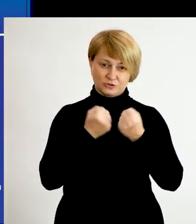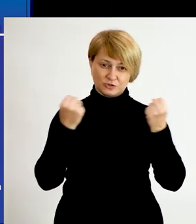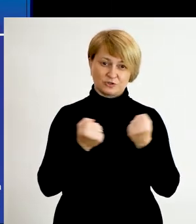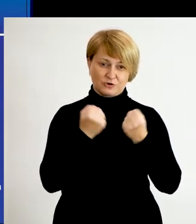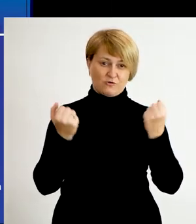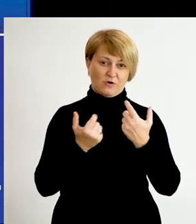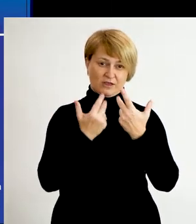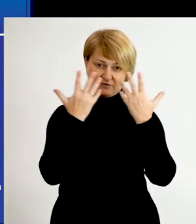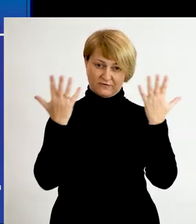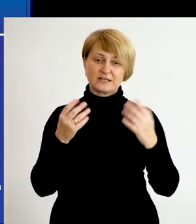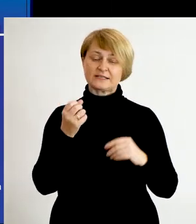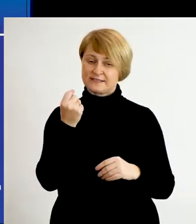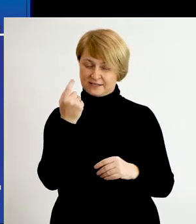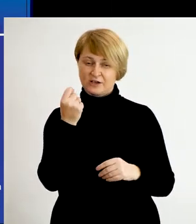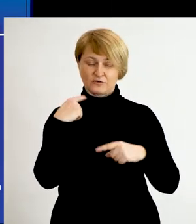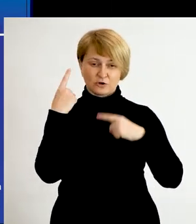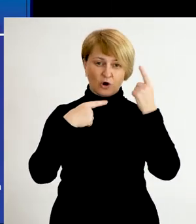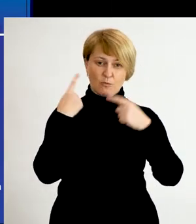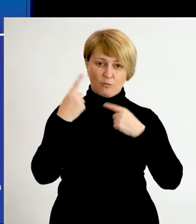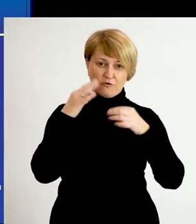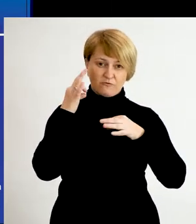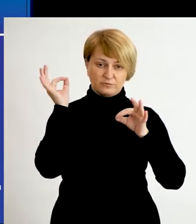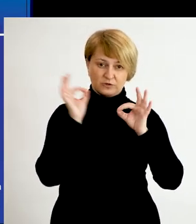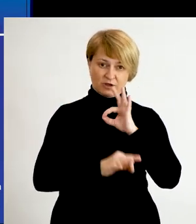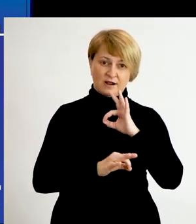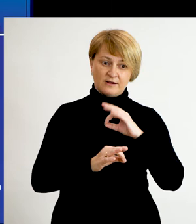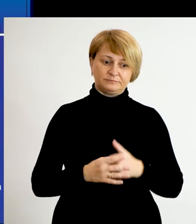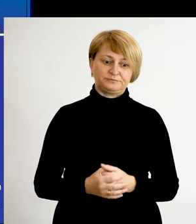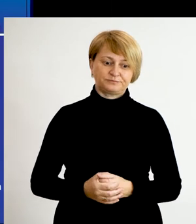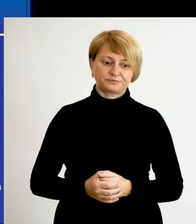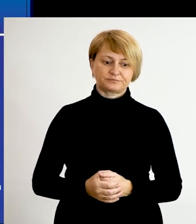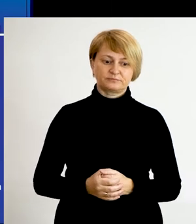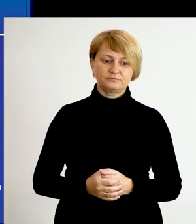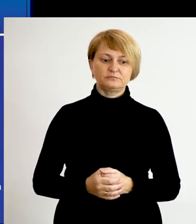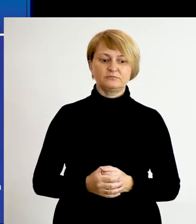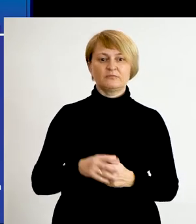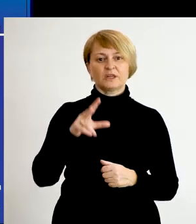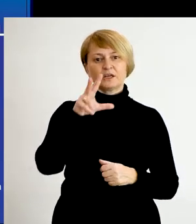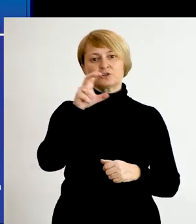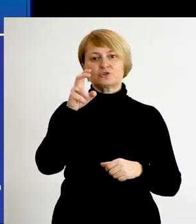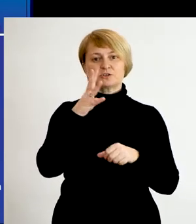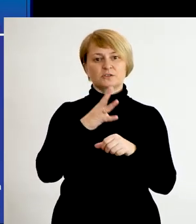chwilkę Państwu powiem. Planujemy w przyszłym roku wydać